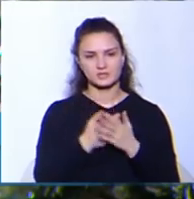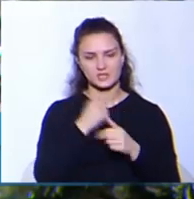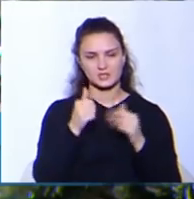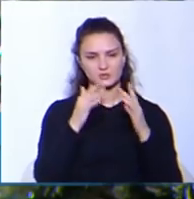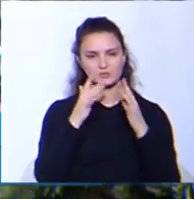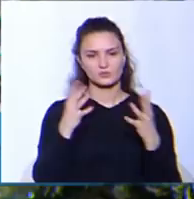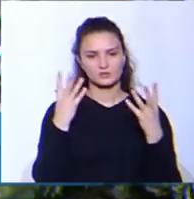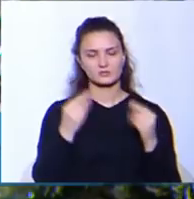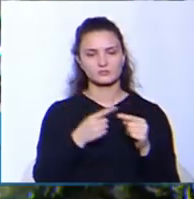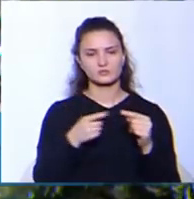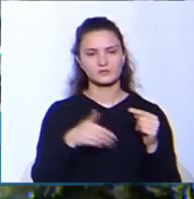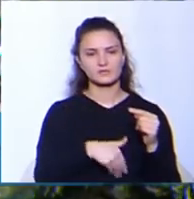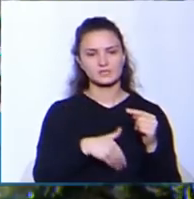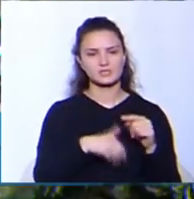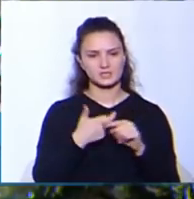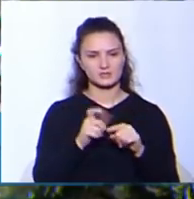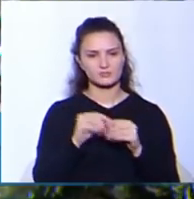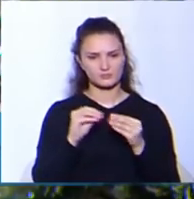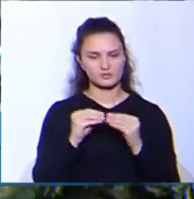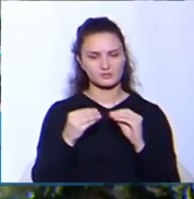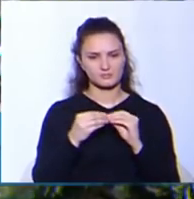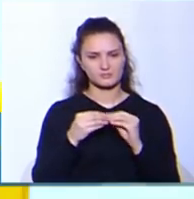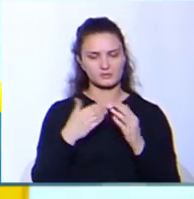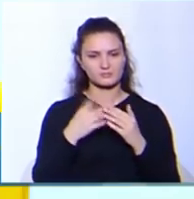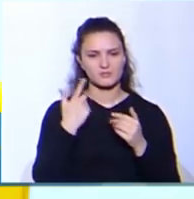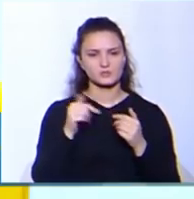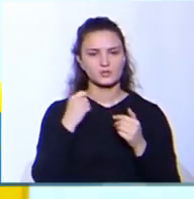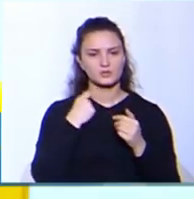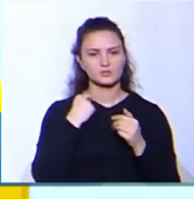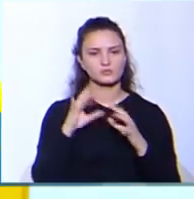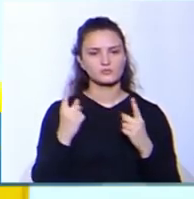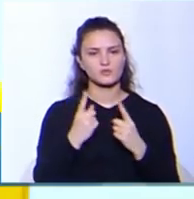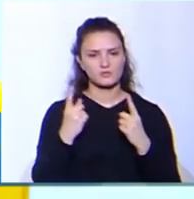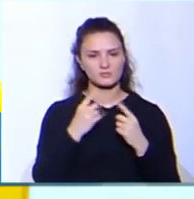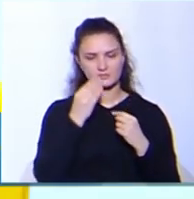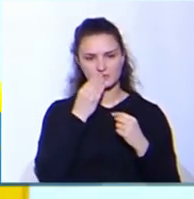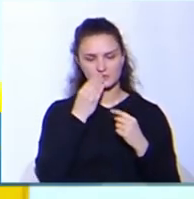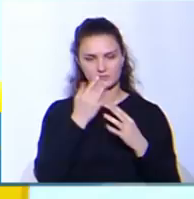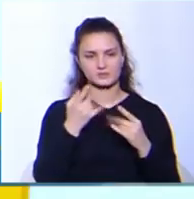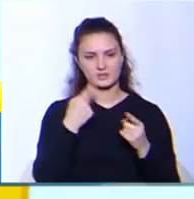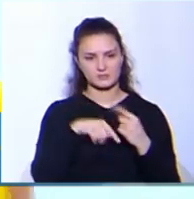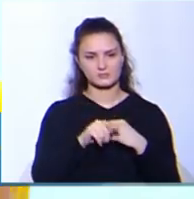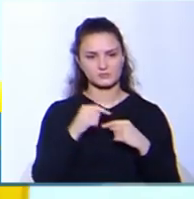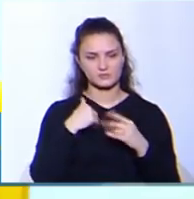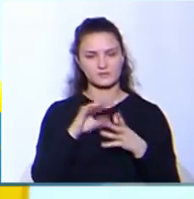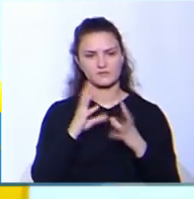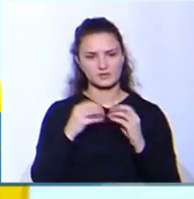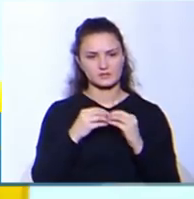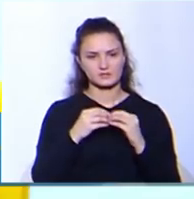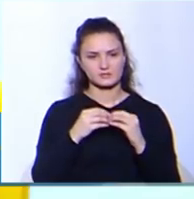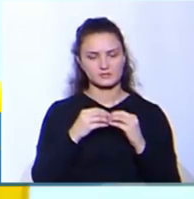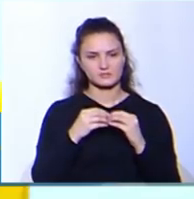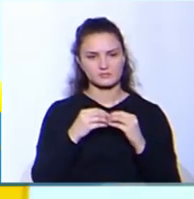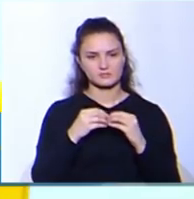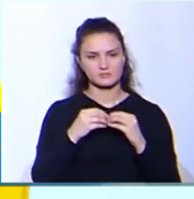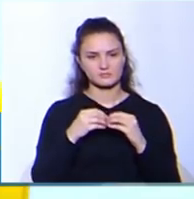დღეებში ღვიძლზე ძალიან დიდი დატვირთვა მოდის არა მარტო თქვათ ალკოჰოლის ჩვეულებრივი საკვებიდან გამომდინარე ჩვენ ყოველას